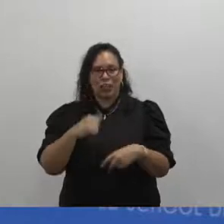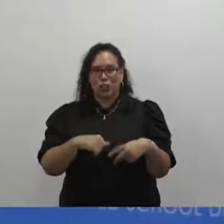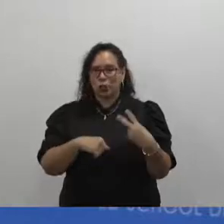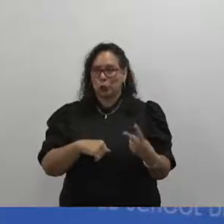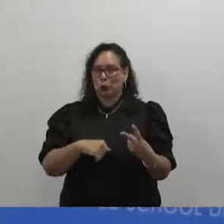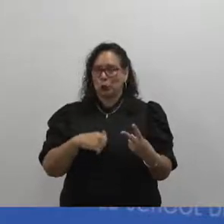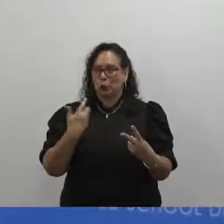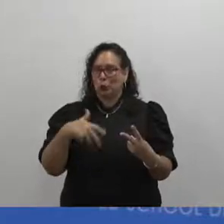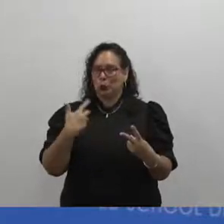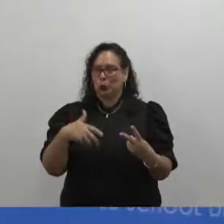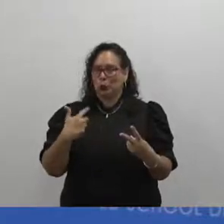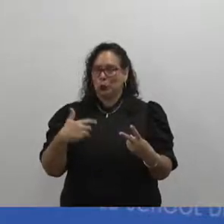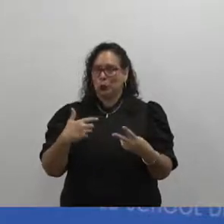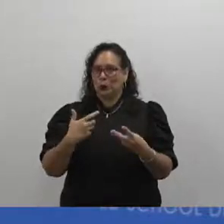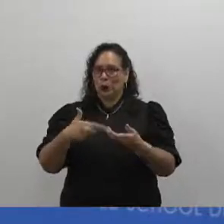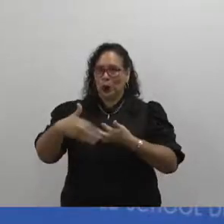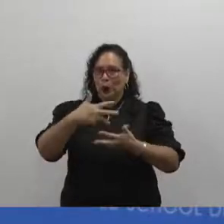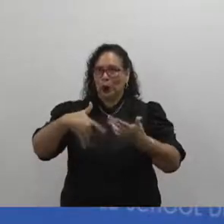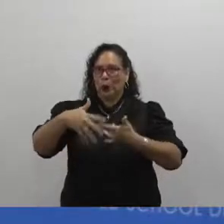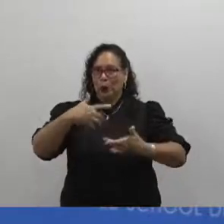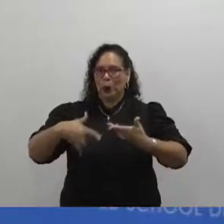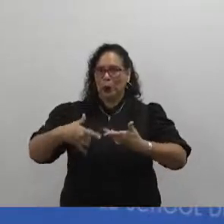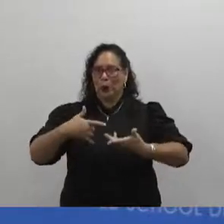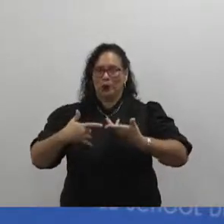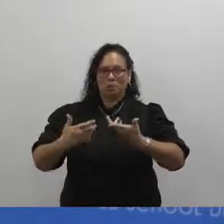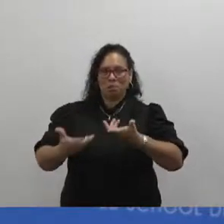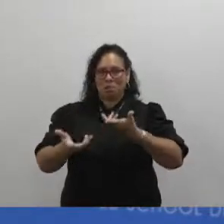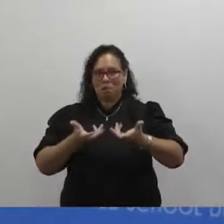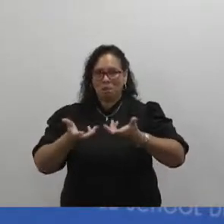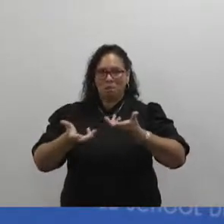hành pi lực nơi khăn ông bật nịa